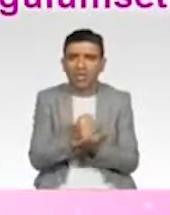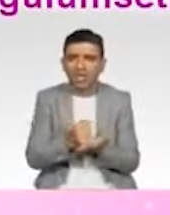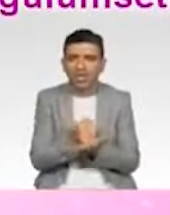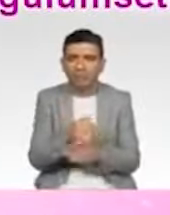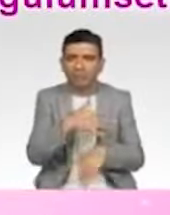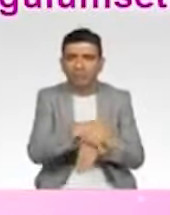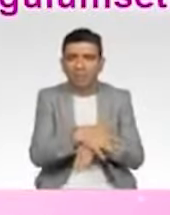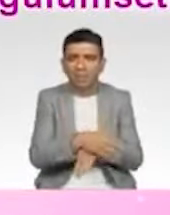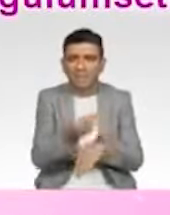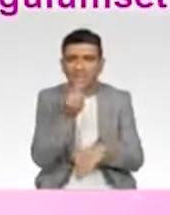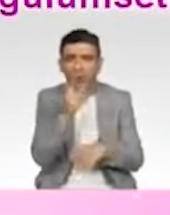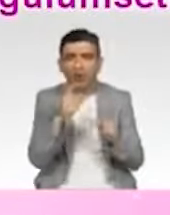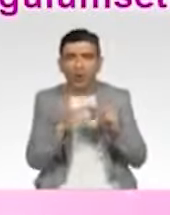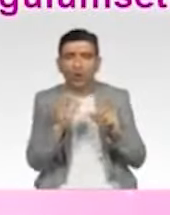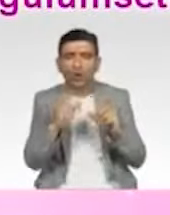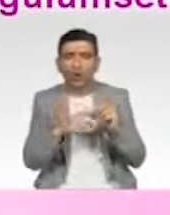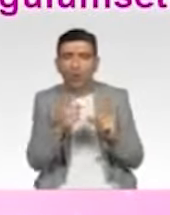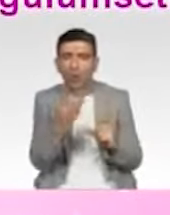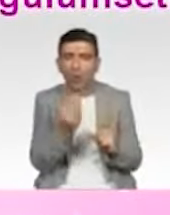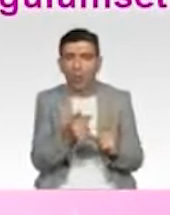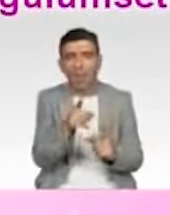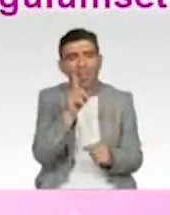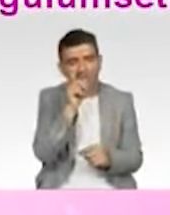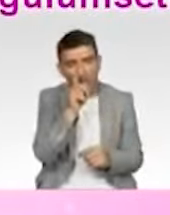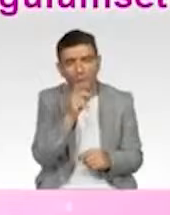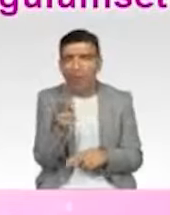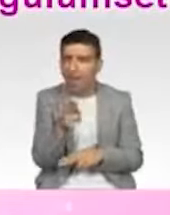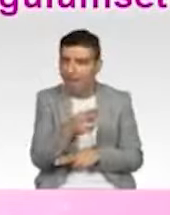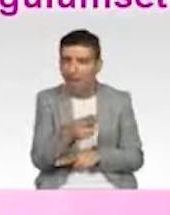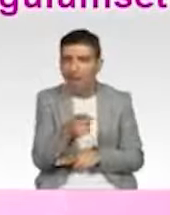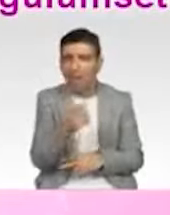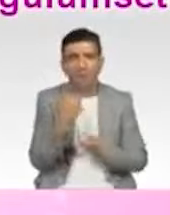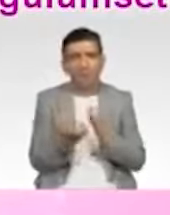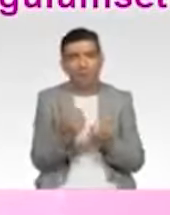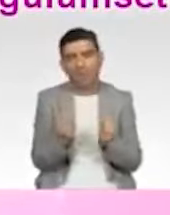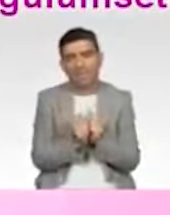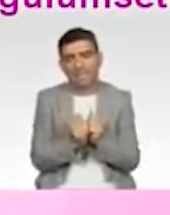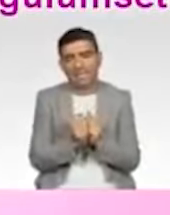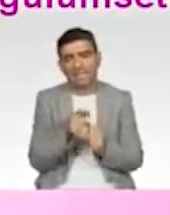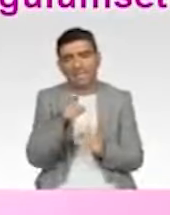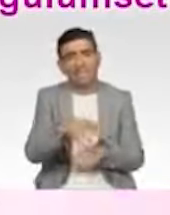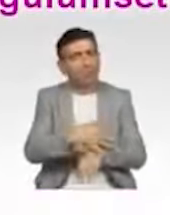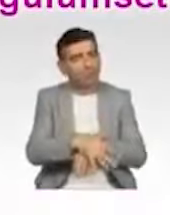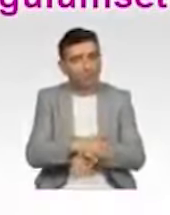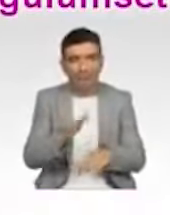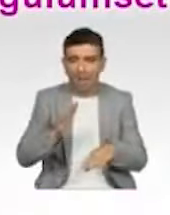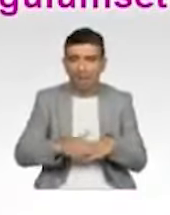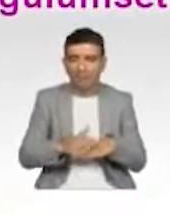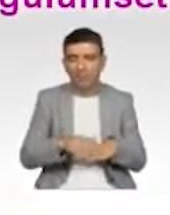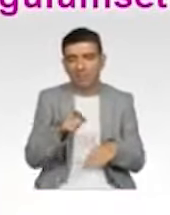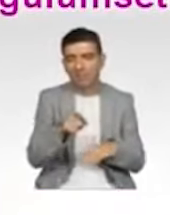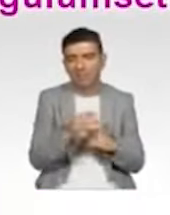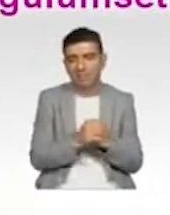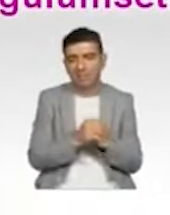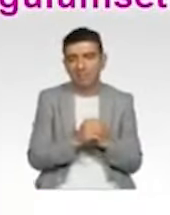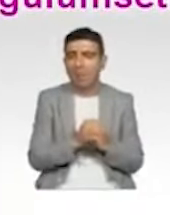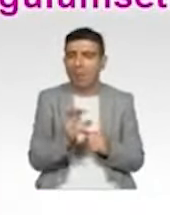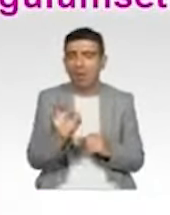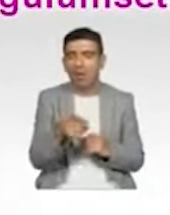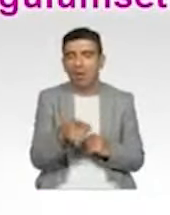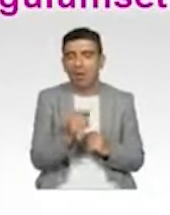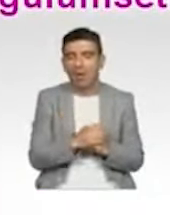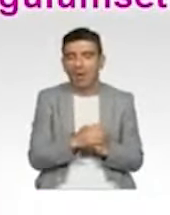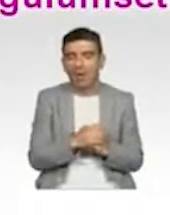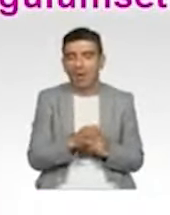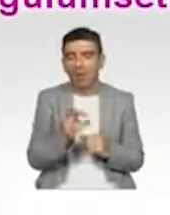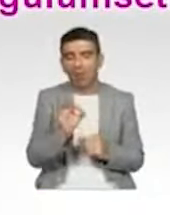yeşillikleri yiyoruz. Sos olarak etle yani tavukla, balıkla pişiriyoruz işte. Siz ıspanak yaptığınız gibi bizde böyle